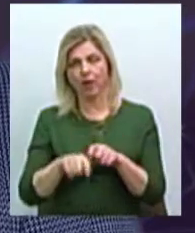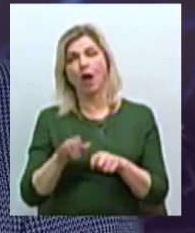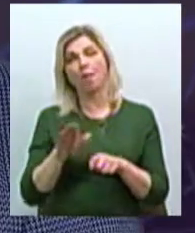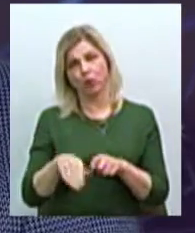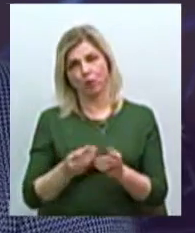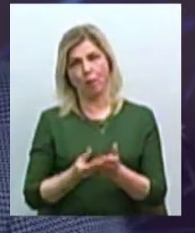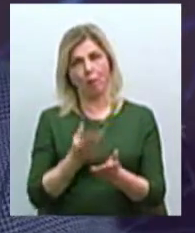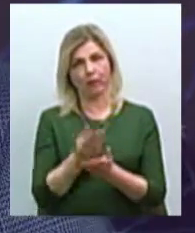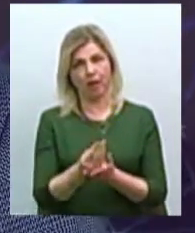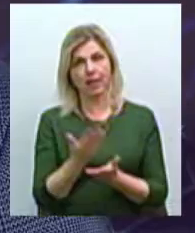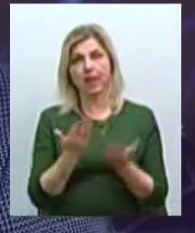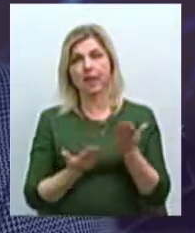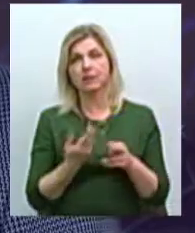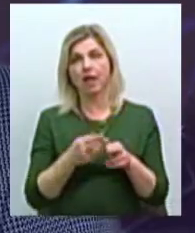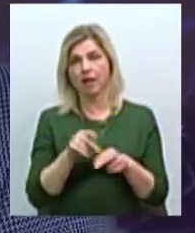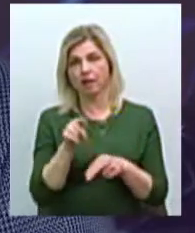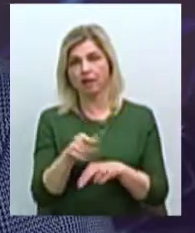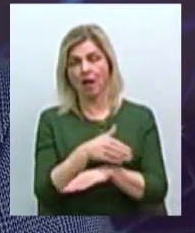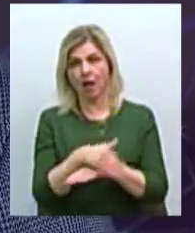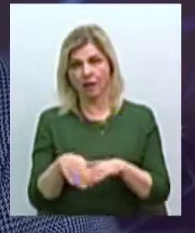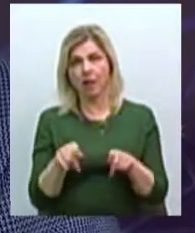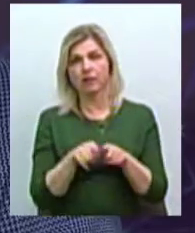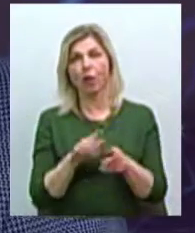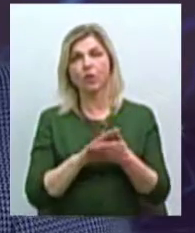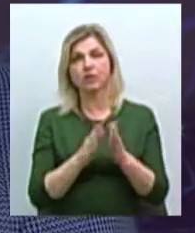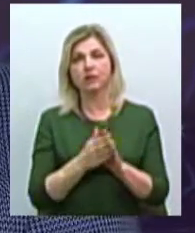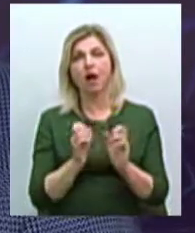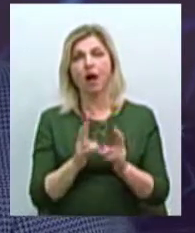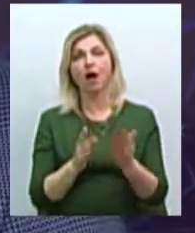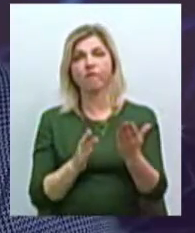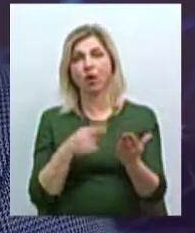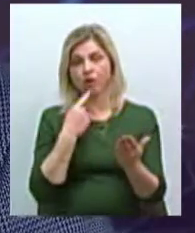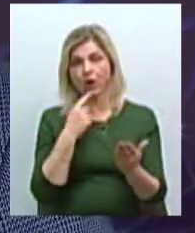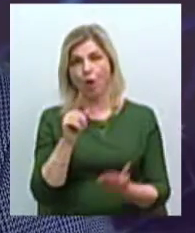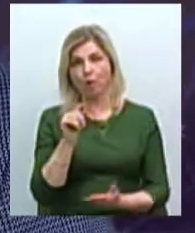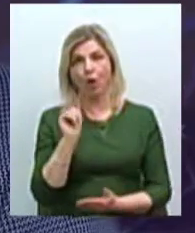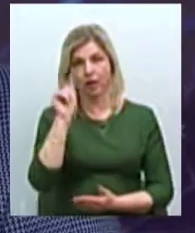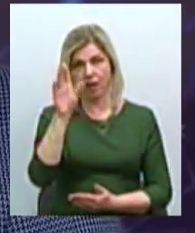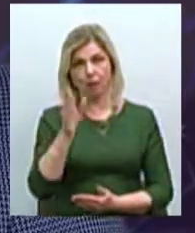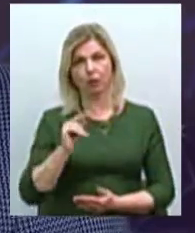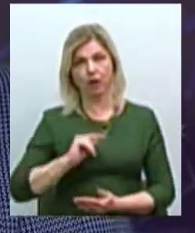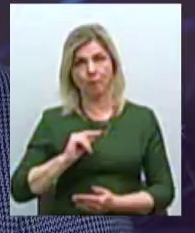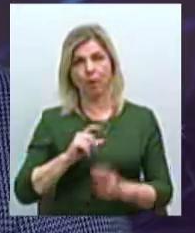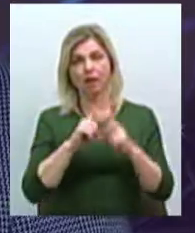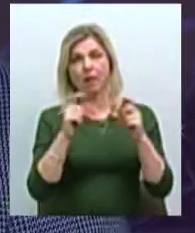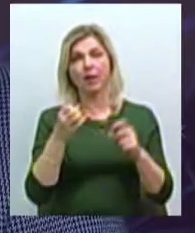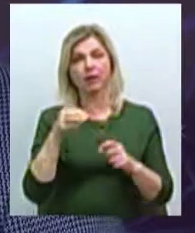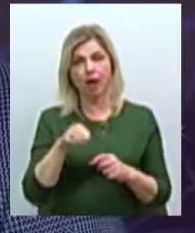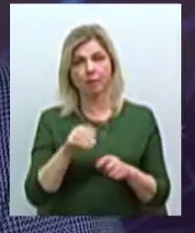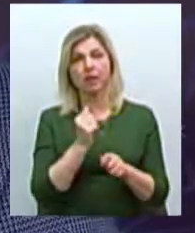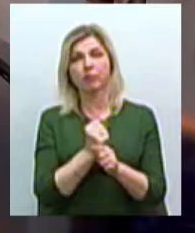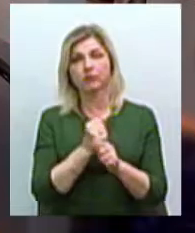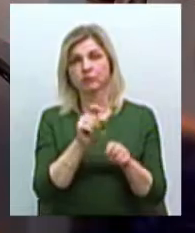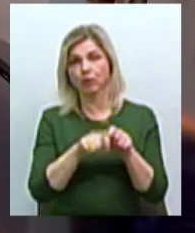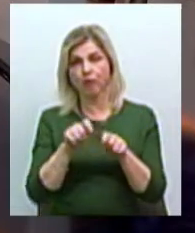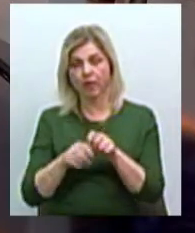Поэтому если этот адрес в таком состоянии, в котором вы говорите, в понедельник там будут сотрудники департамента, проведут инспекцию, разберутся, и